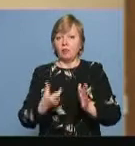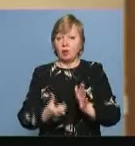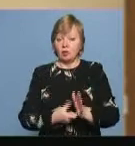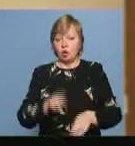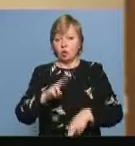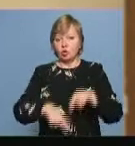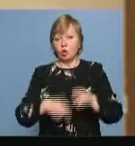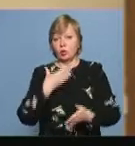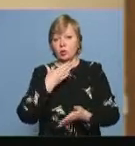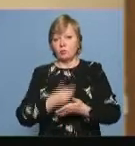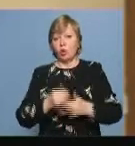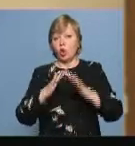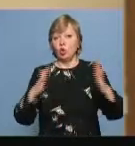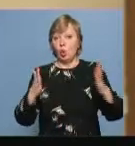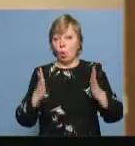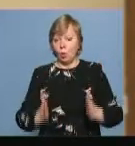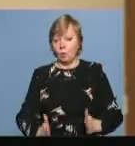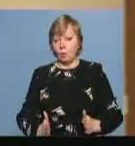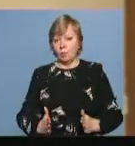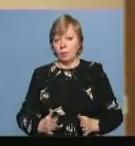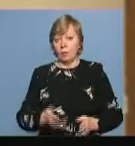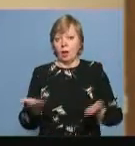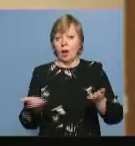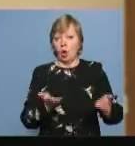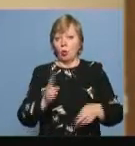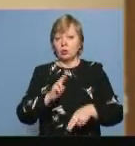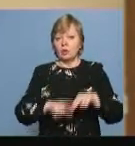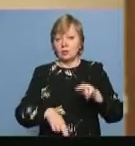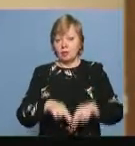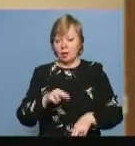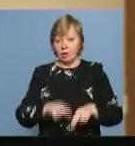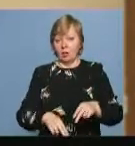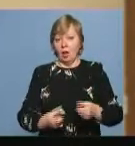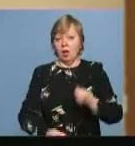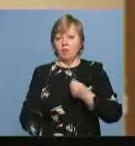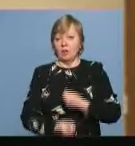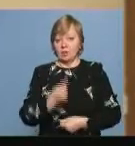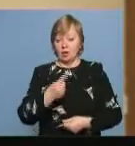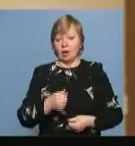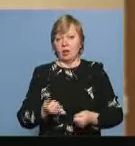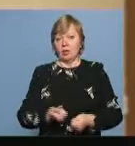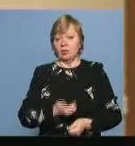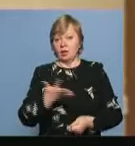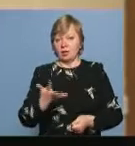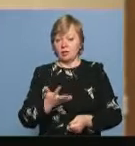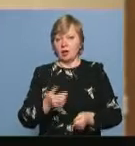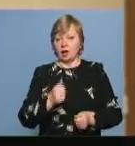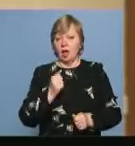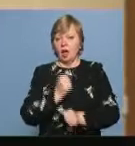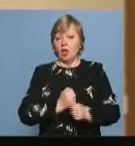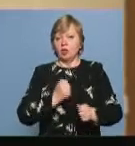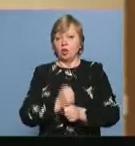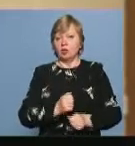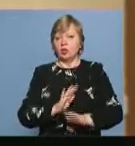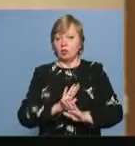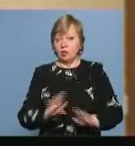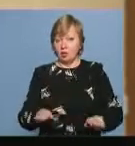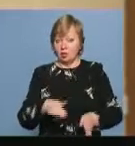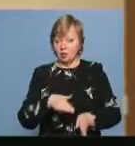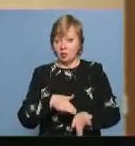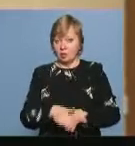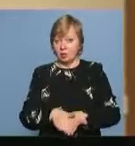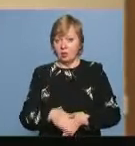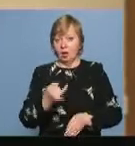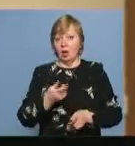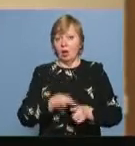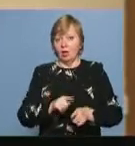свой дом, какой-то строительный объект, безусловно, возникает ряд недоделок после ввода. Поэтому этот